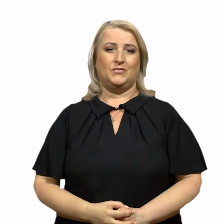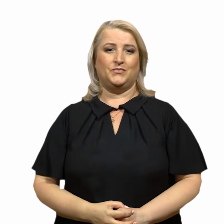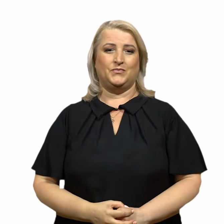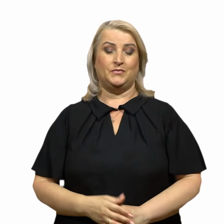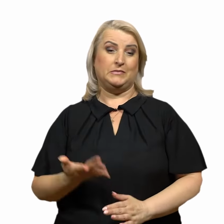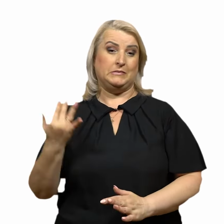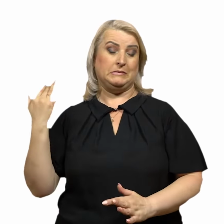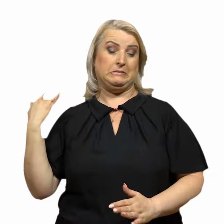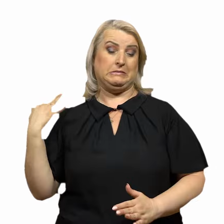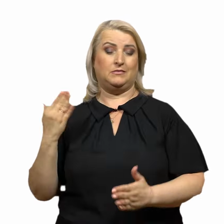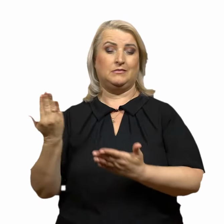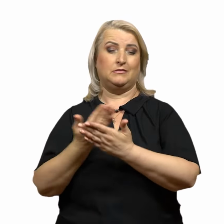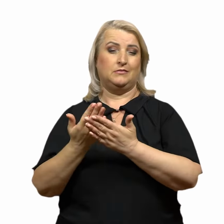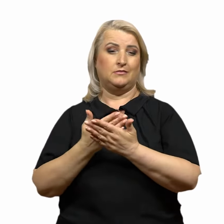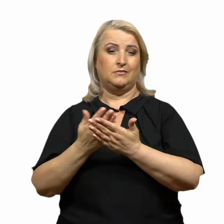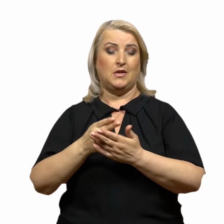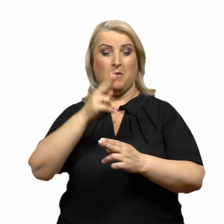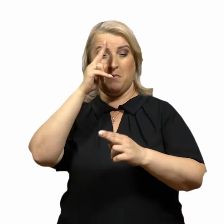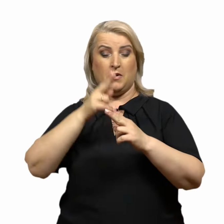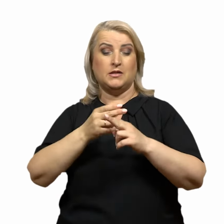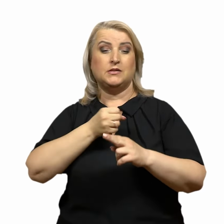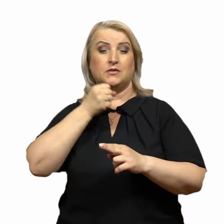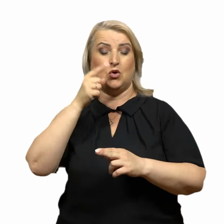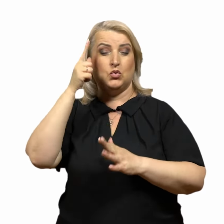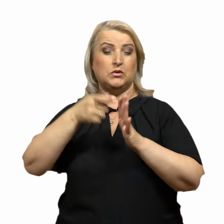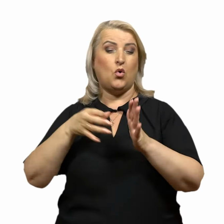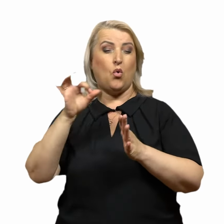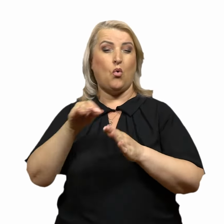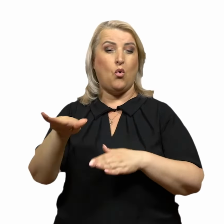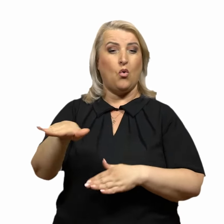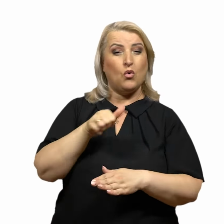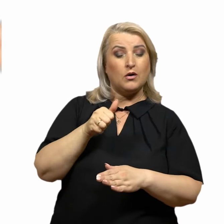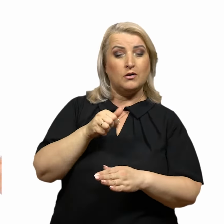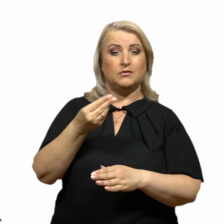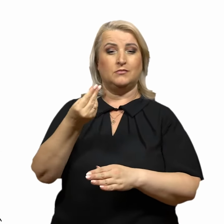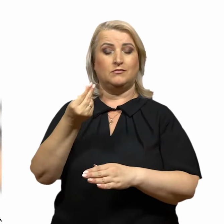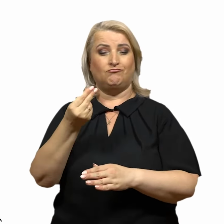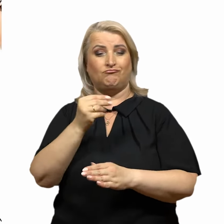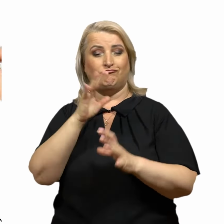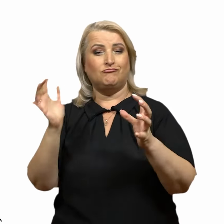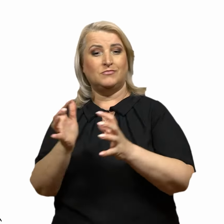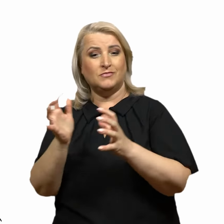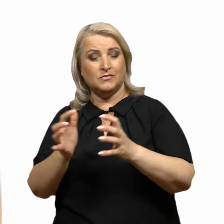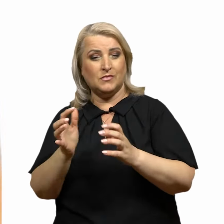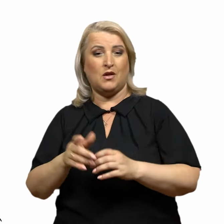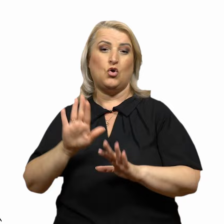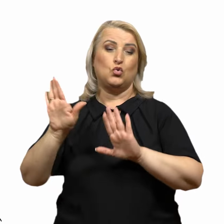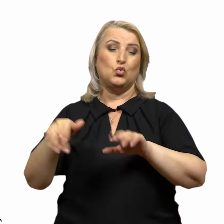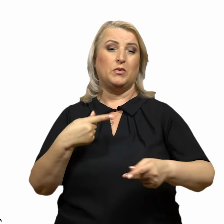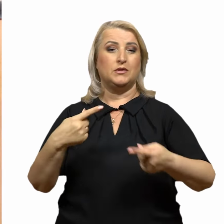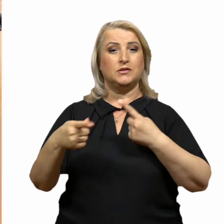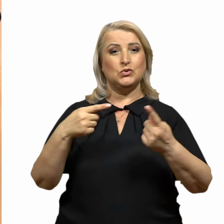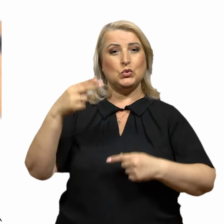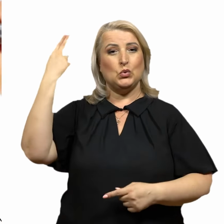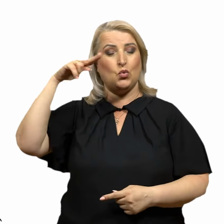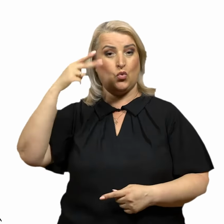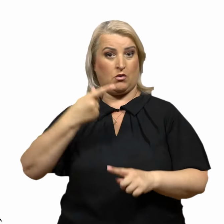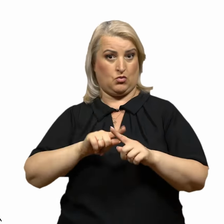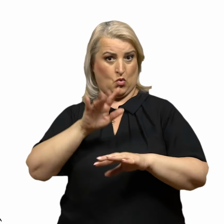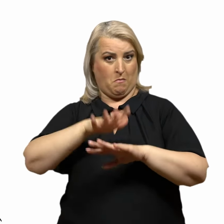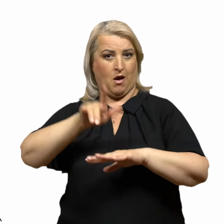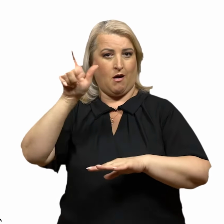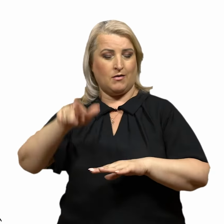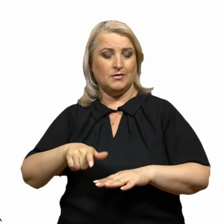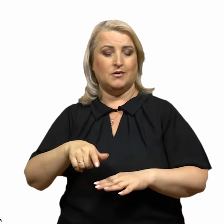În episodul precedent, Ștefan a aflat detalii despre credite și depozite. După discuția cu unchiul Matei, care este bancher, Ștefan i-a